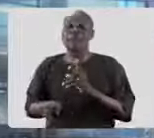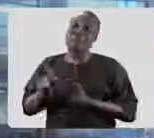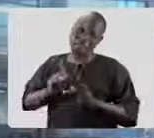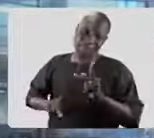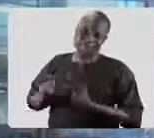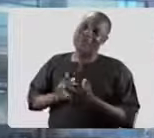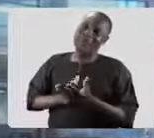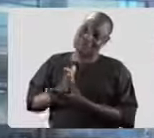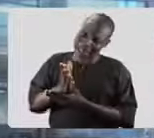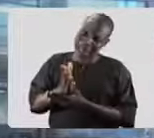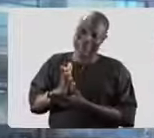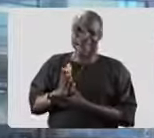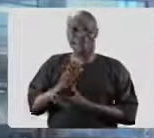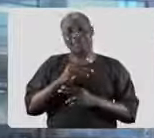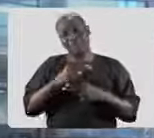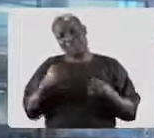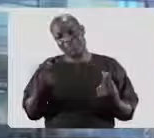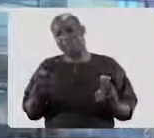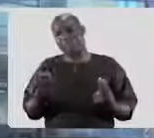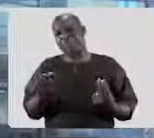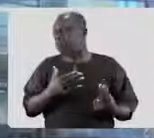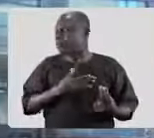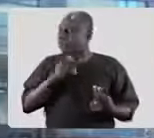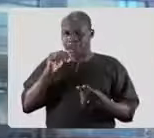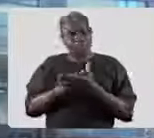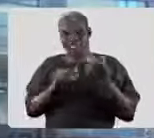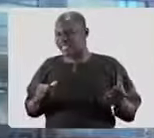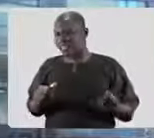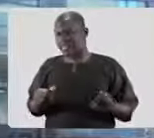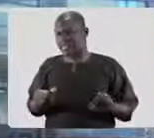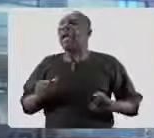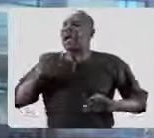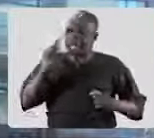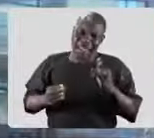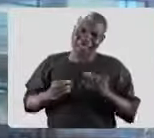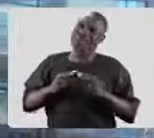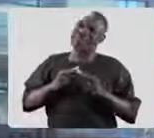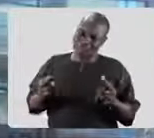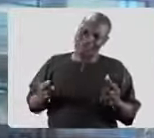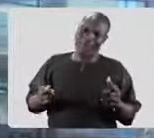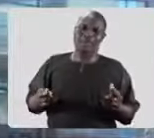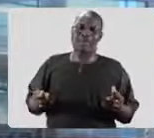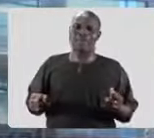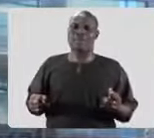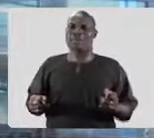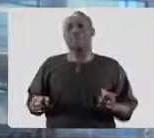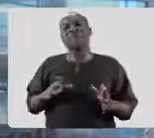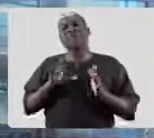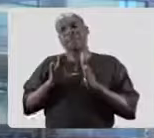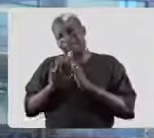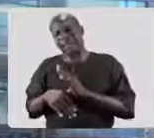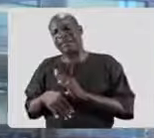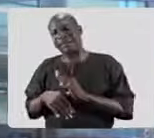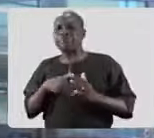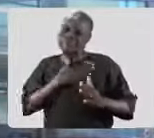moja egu. E da hoa kwenye. I don't want to believe that. Nasa sana tia mpara paadi ya. Ene